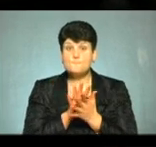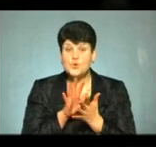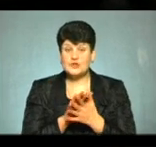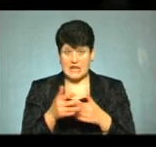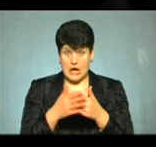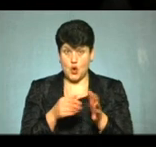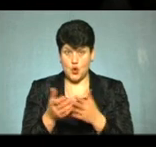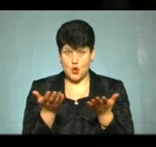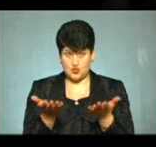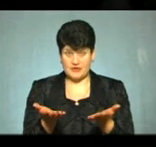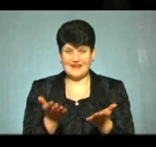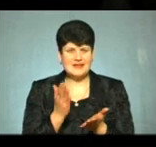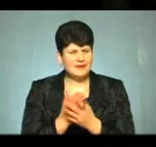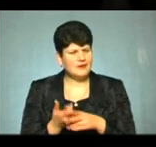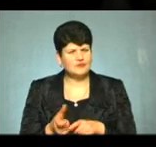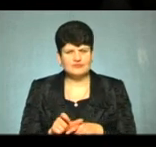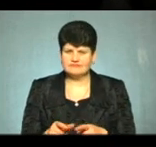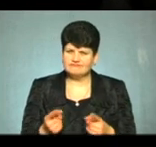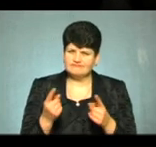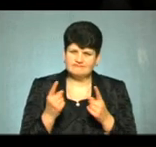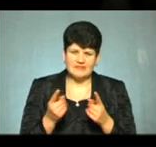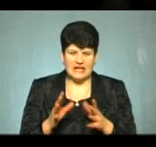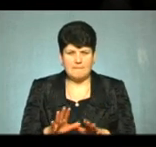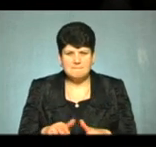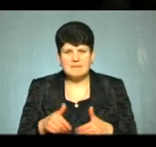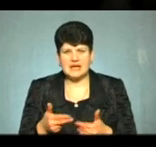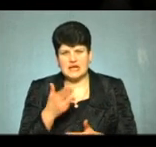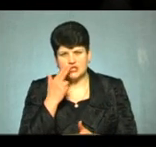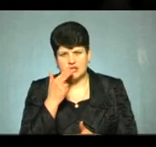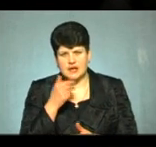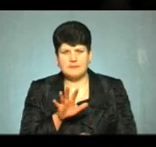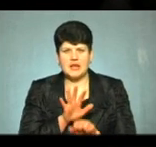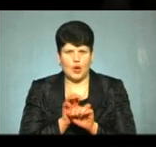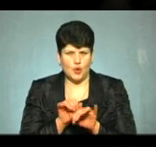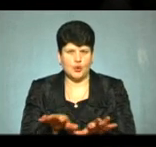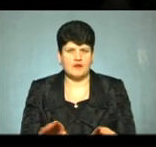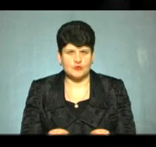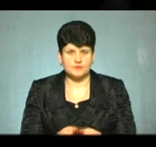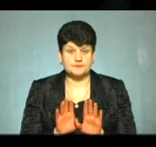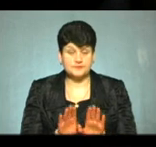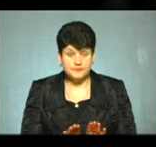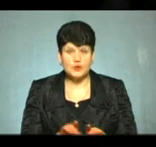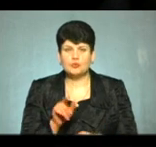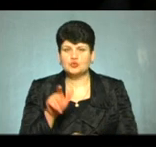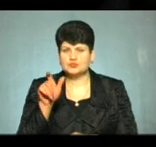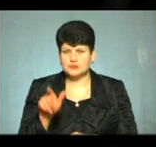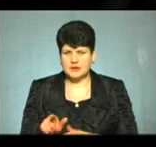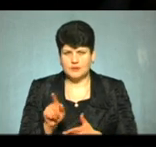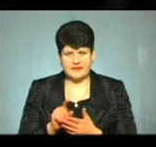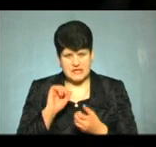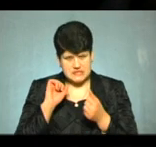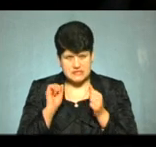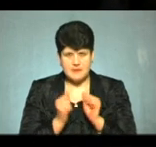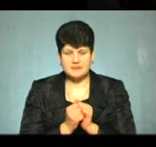брудні руки є дуже вагомим чинником передачі і грипу, і коронавірусу. Тому пацієнт